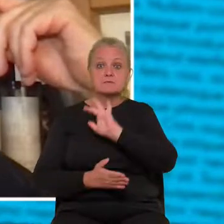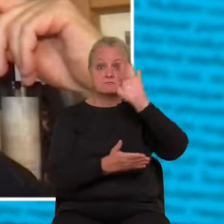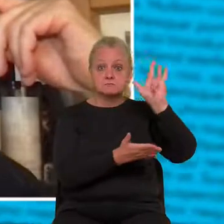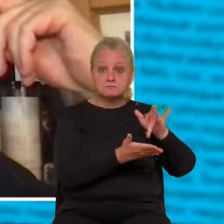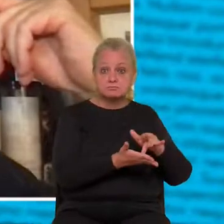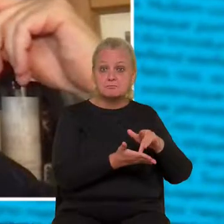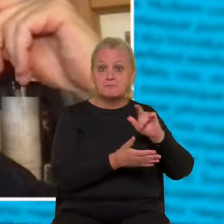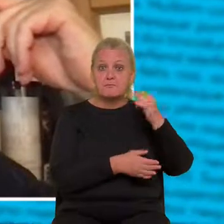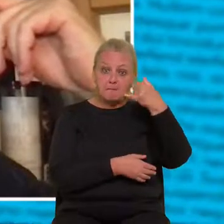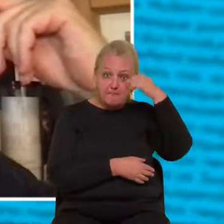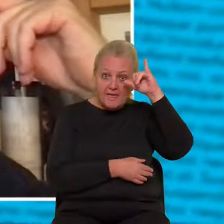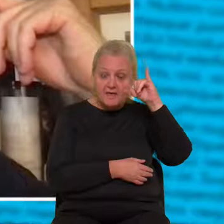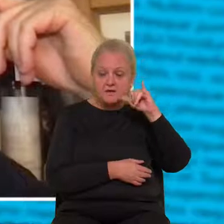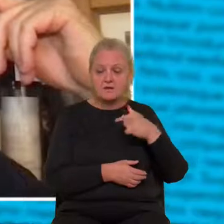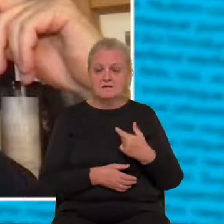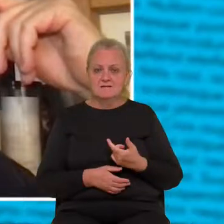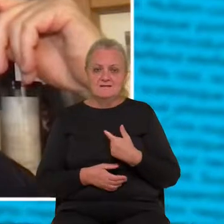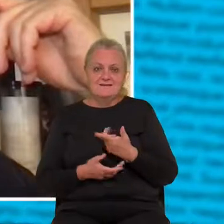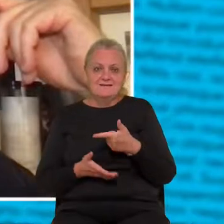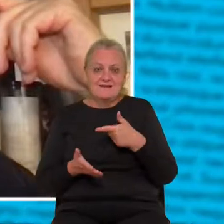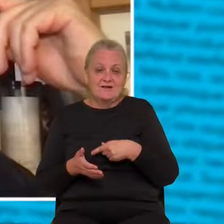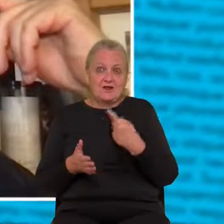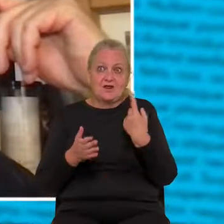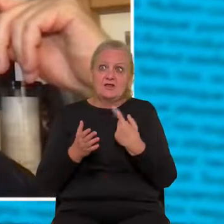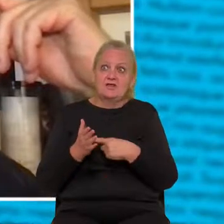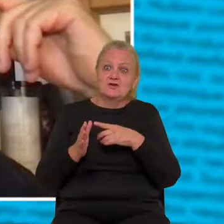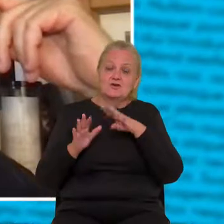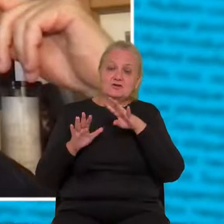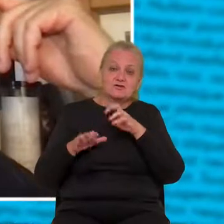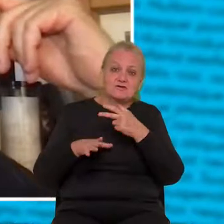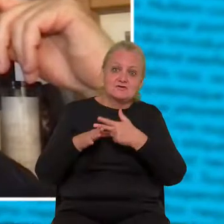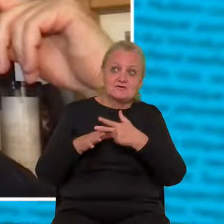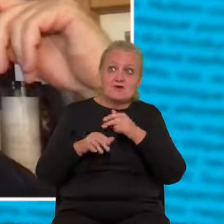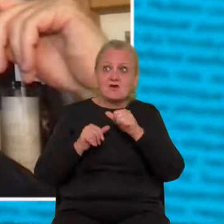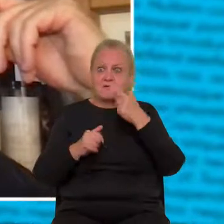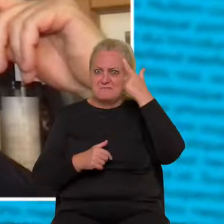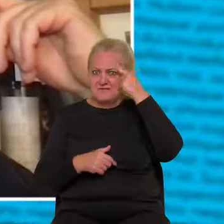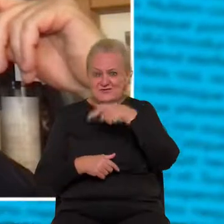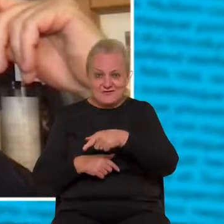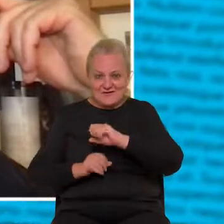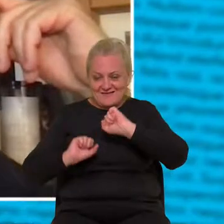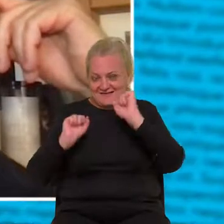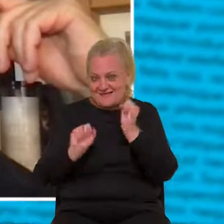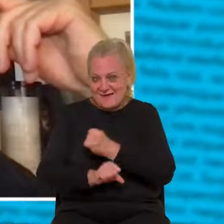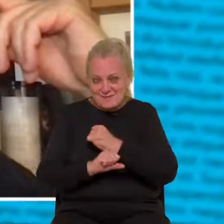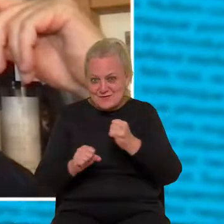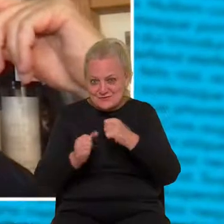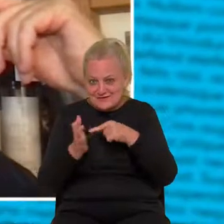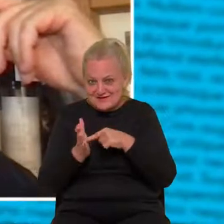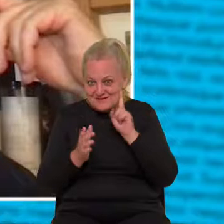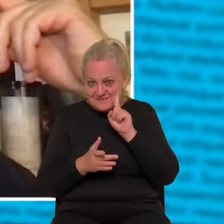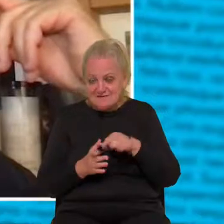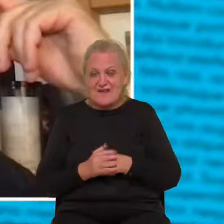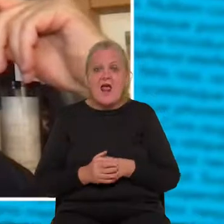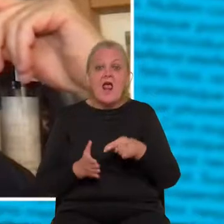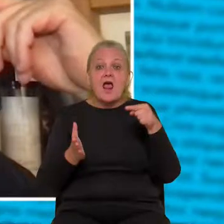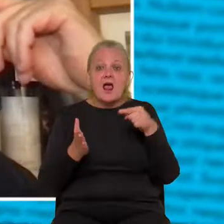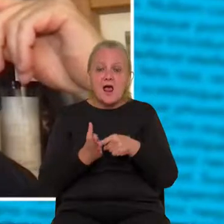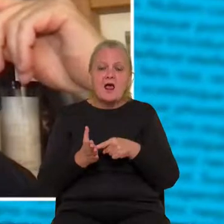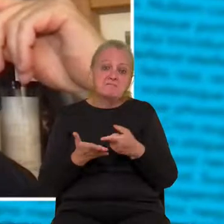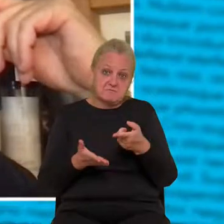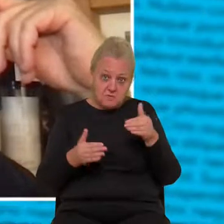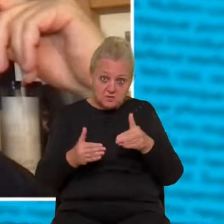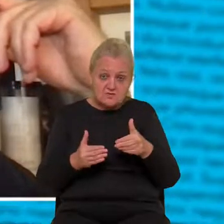połowie latach 30. XX wieku, że coś takiego się stanie? Jeżeli coś takiego jest możliwe, pokój jest